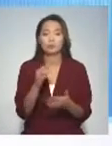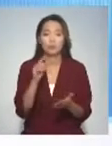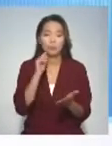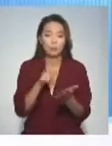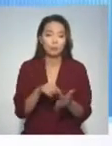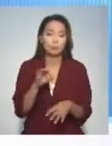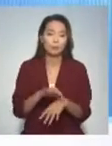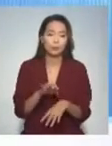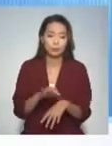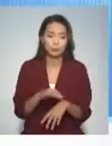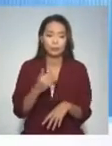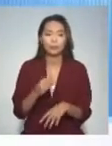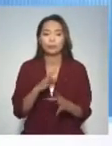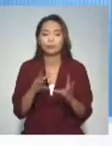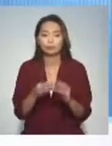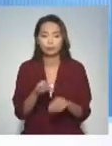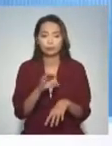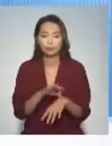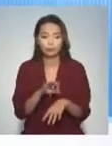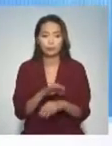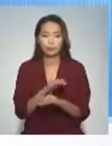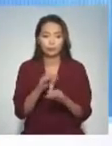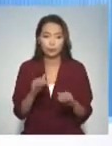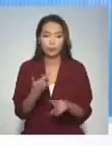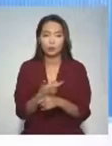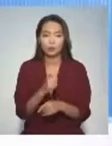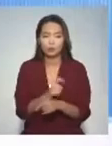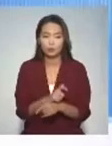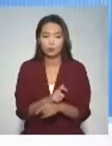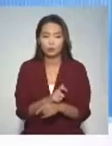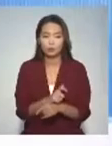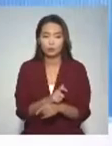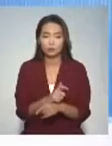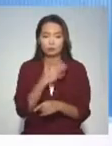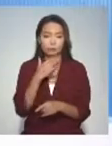жаңағы қосалқы аурулары бар балалар өте ауыр жағдайда түсіріп атыр.